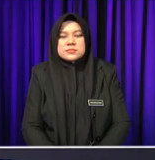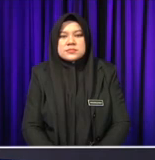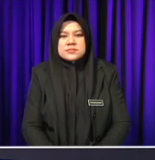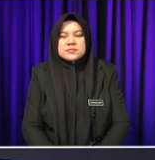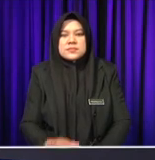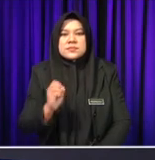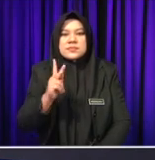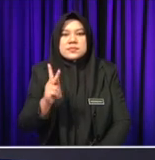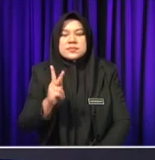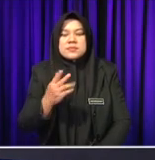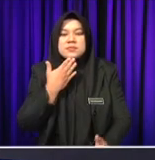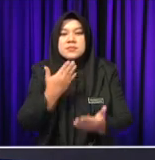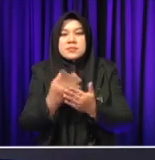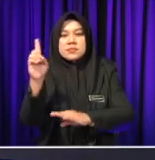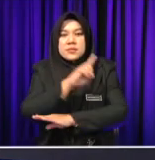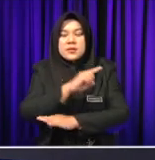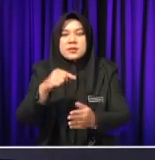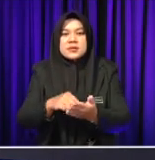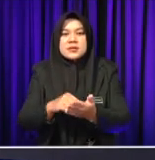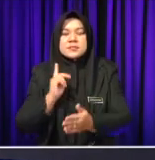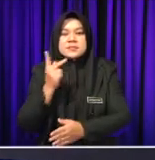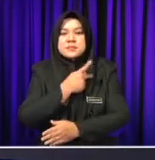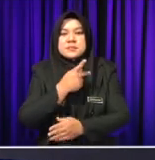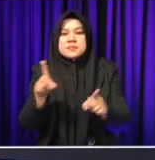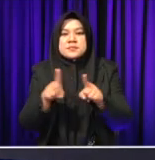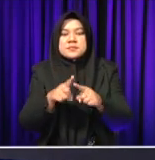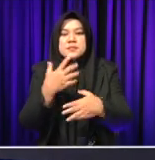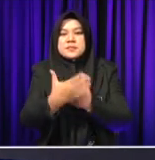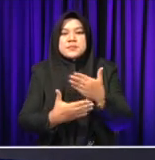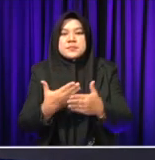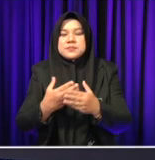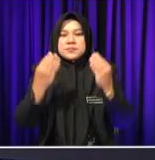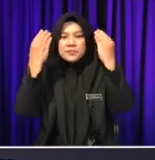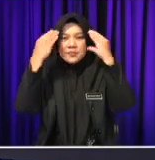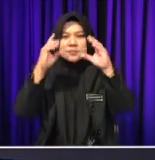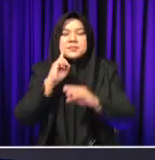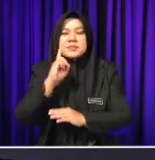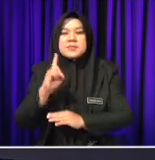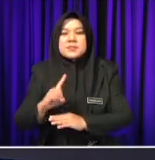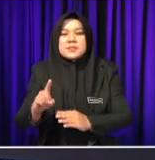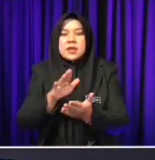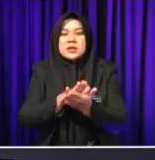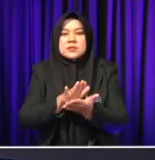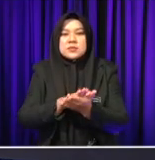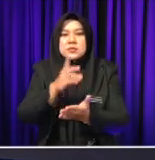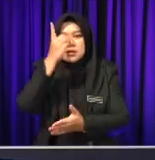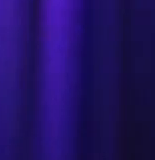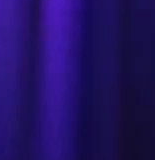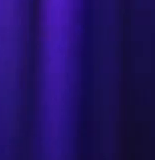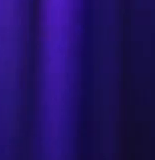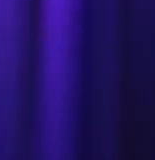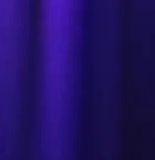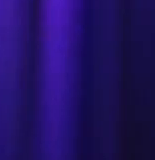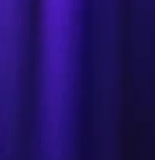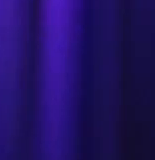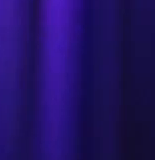okey baik hari ini kita bersama dengan jurubahasa isyarat kita Cikgu norziana yof dari sekolah menengah kebangsaan